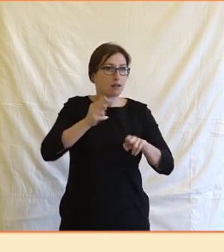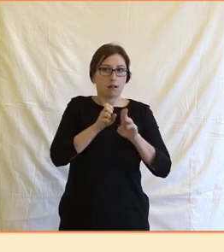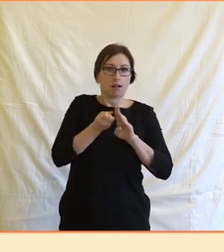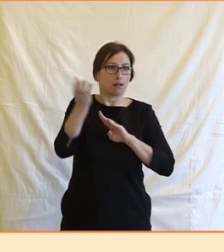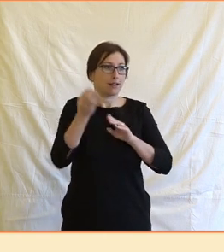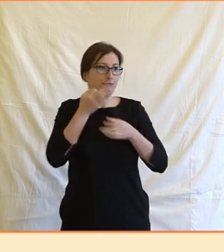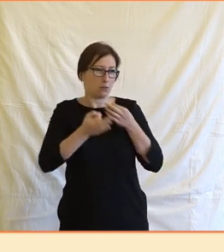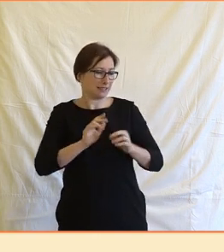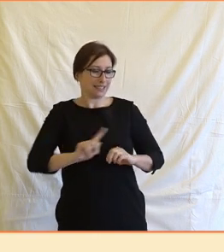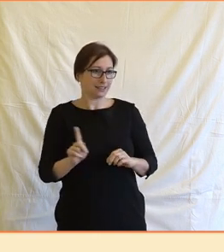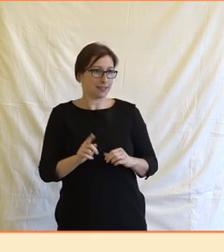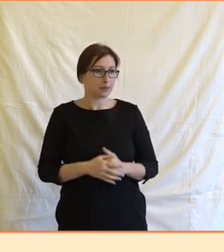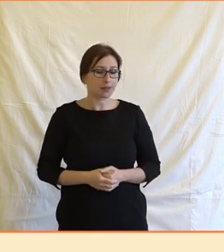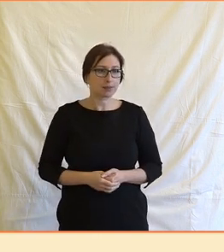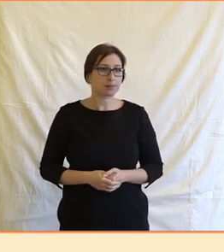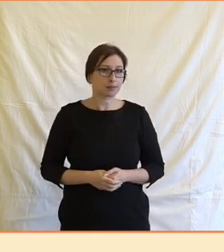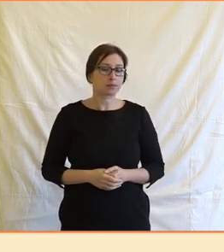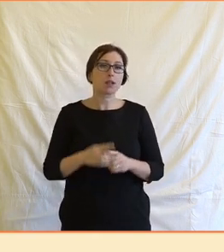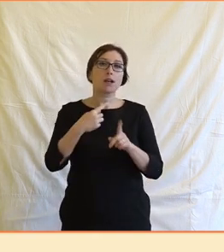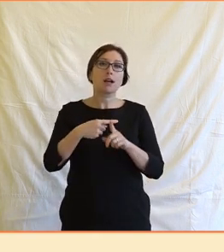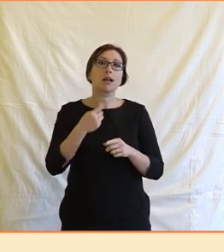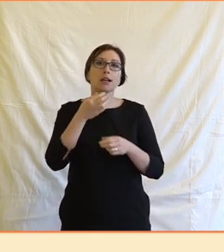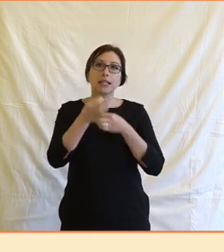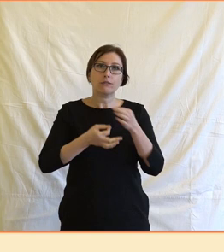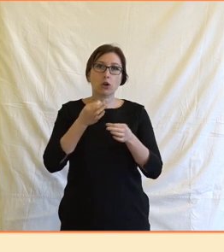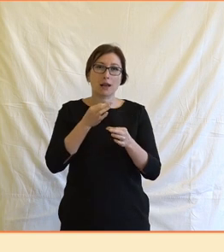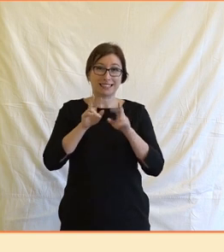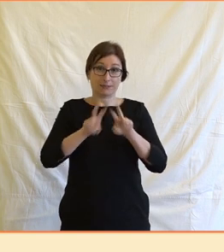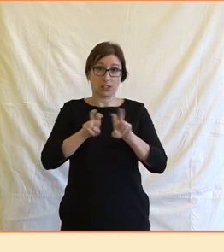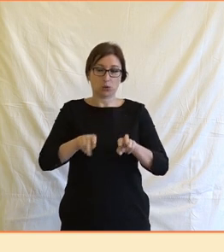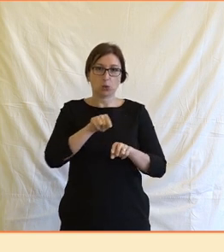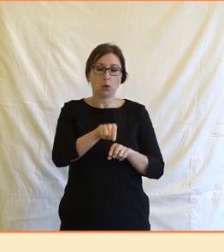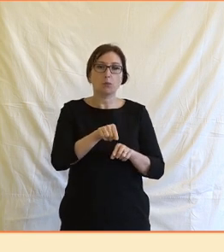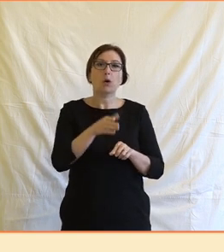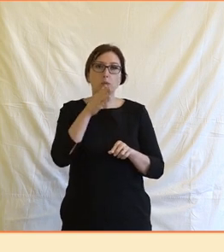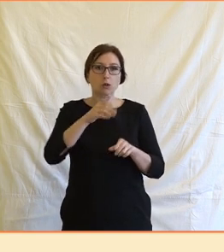podobně. Pro nás, říkám, ty výsledky výzkumu, bude o tom